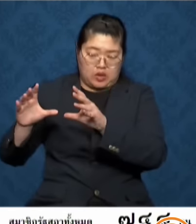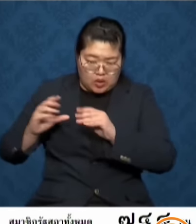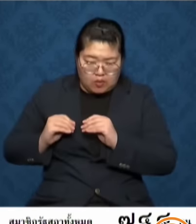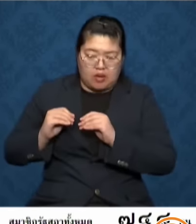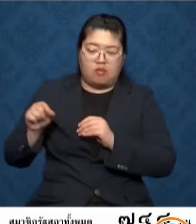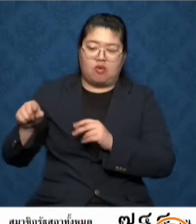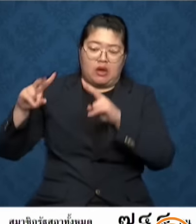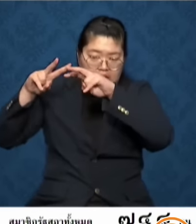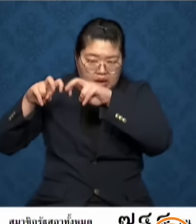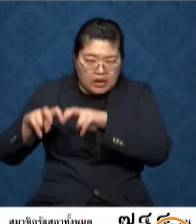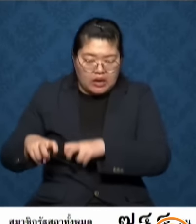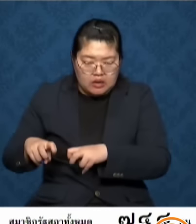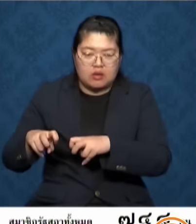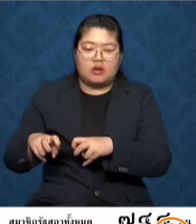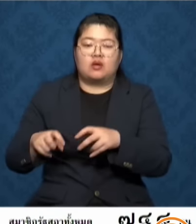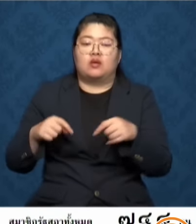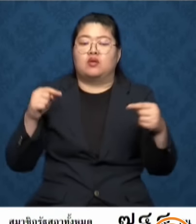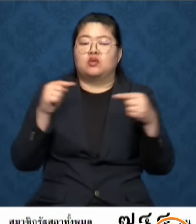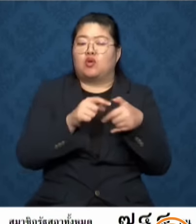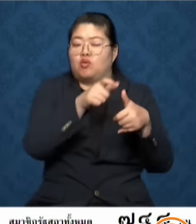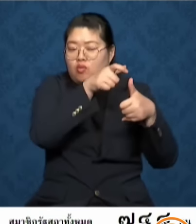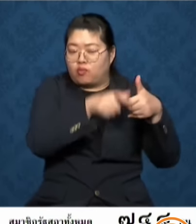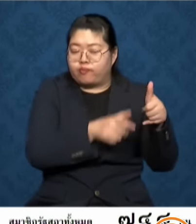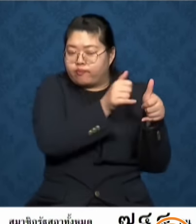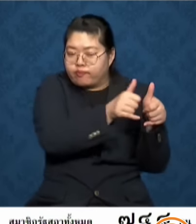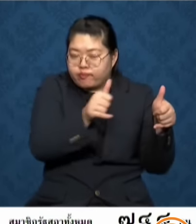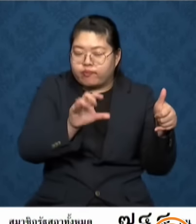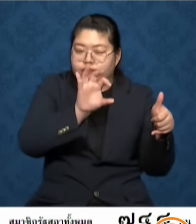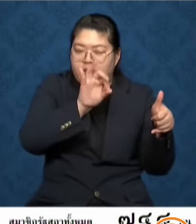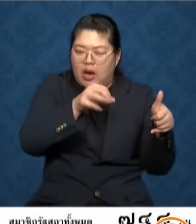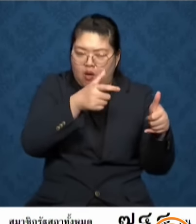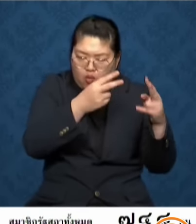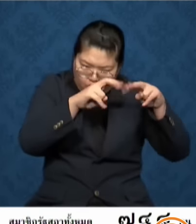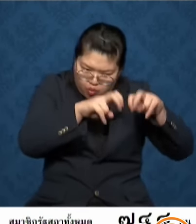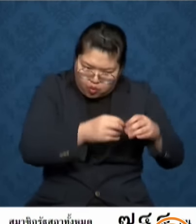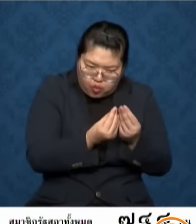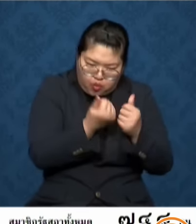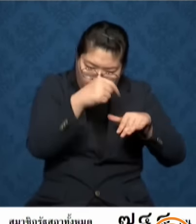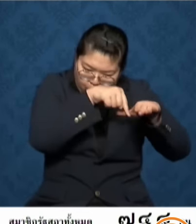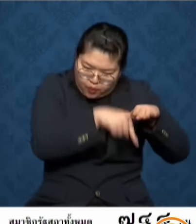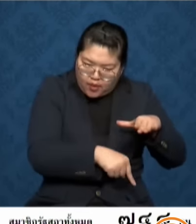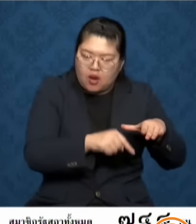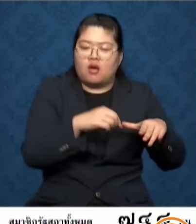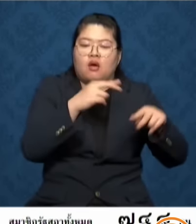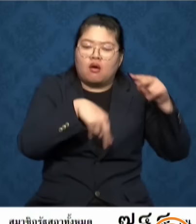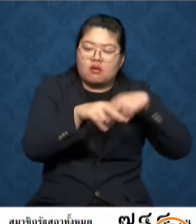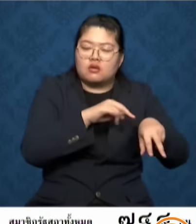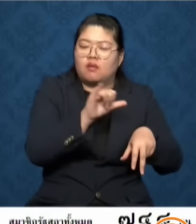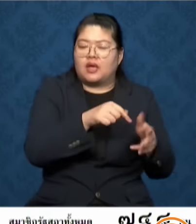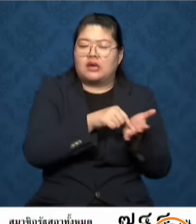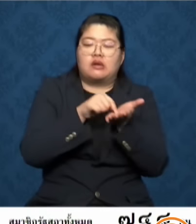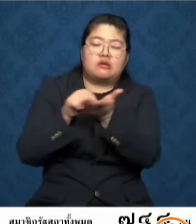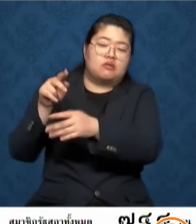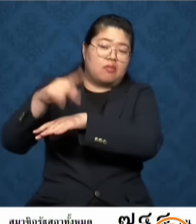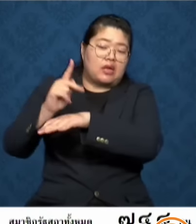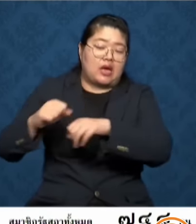องวไมได้ศึกษาข้อมูลคำวษัยสวนตนของัราการสามiyoruzรายบคคลก่อนทจะเสนอแความเห็น้ททประทานก